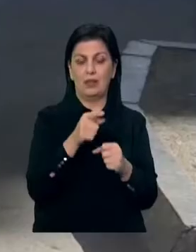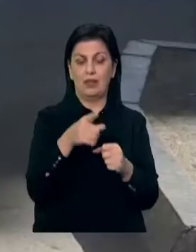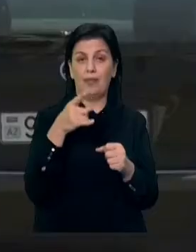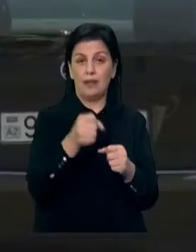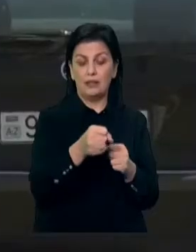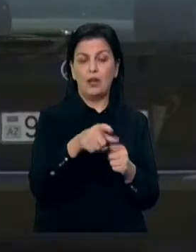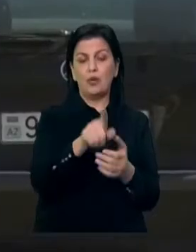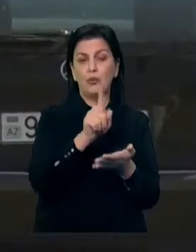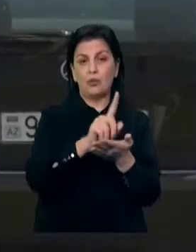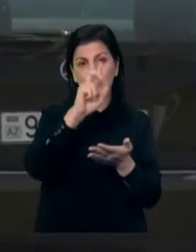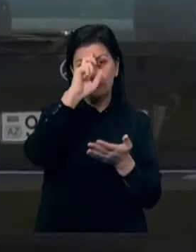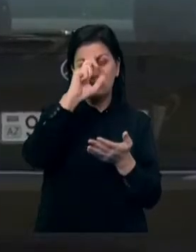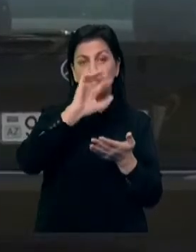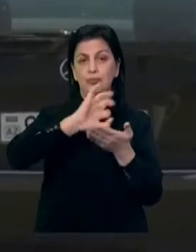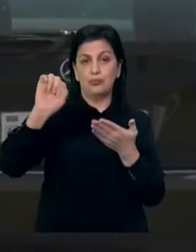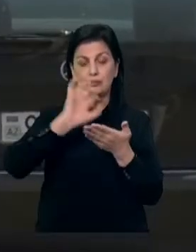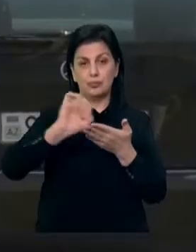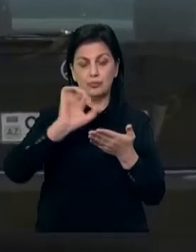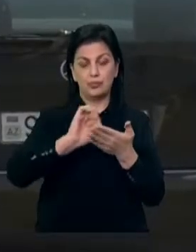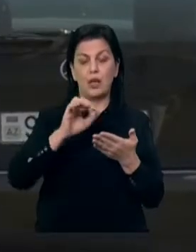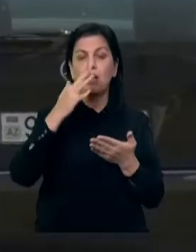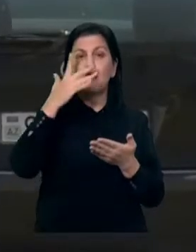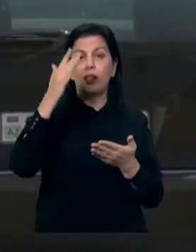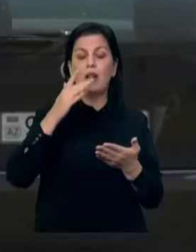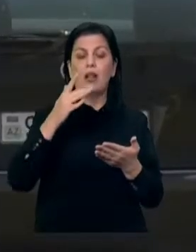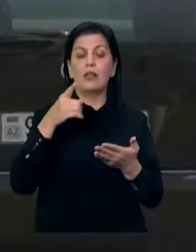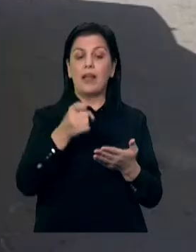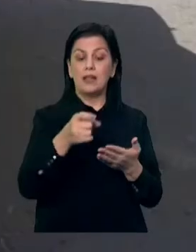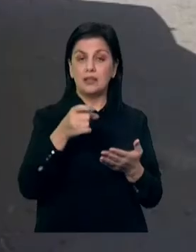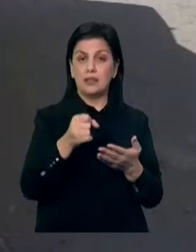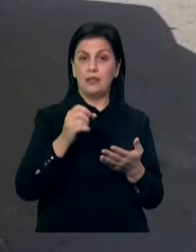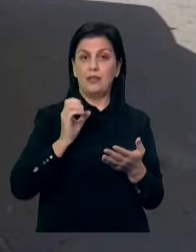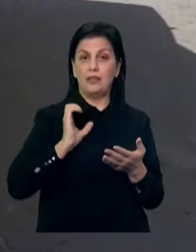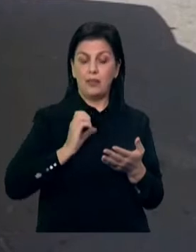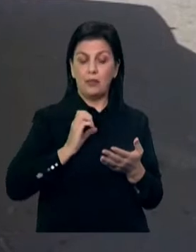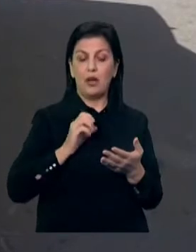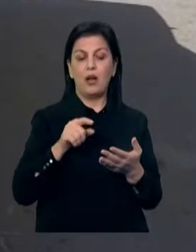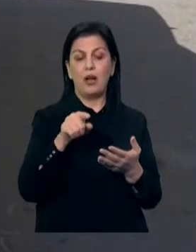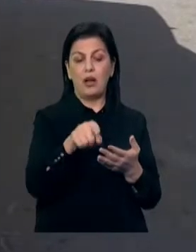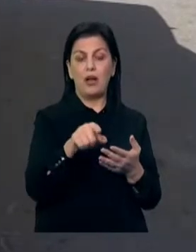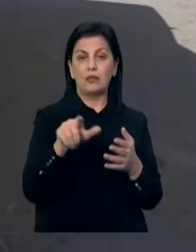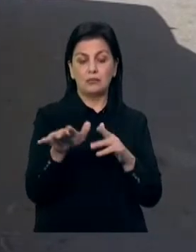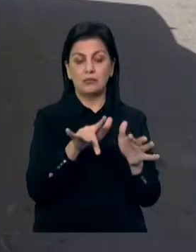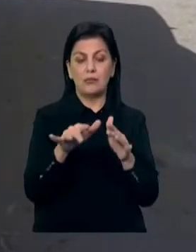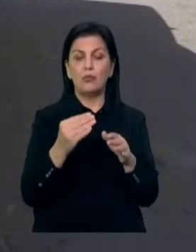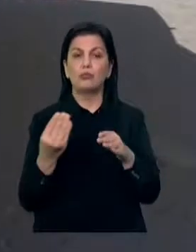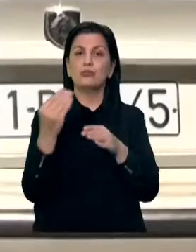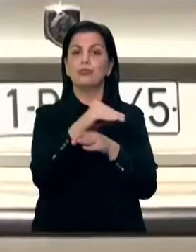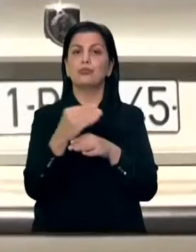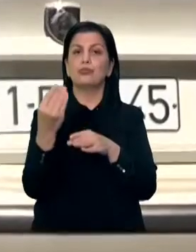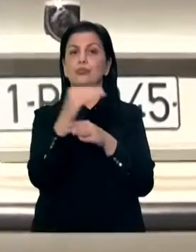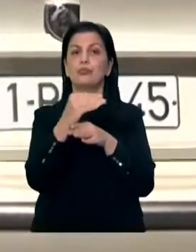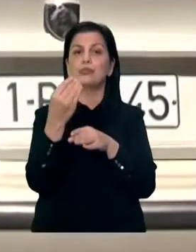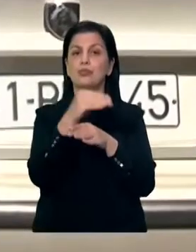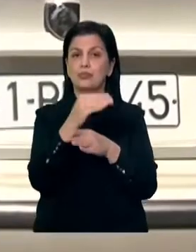tərkibində olduğundan gözə görünmür. Xarici taksi şirkətlərində isə bu vergi tutumu gediş haqqından əlavə icra edilir. Sərnişin ödədiyi